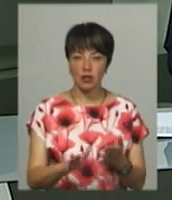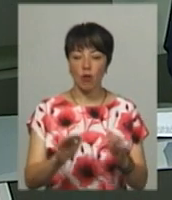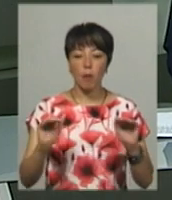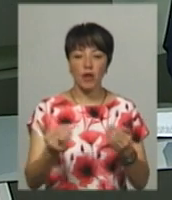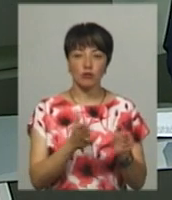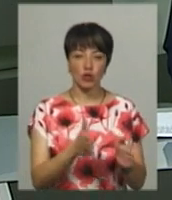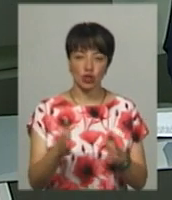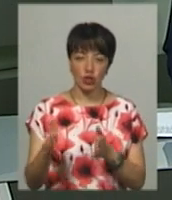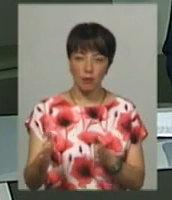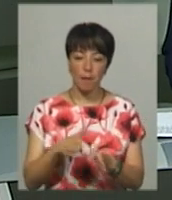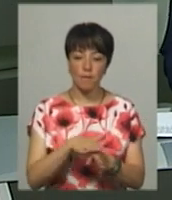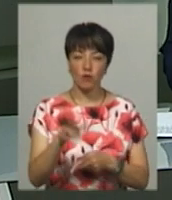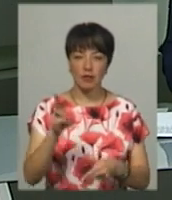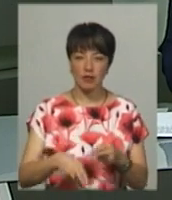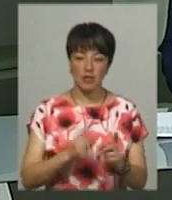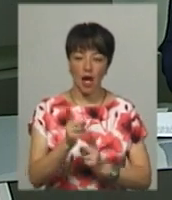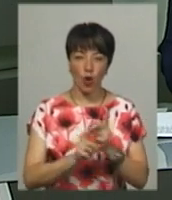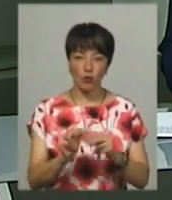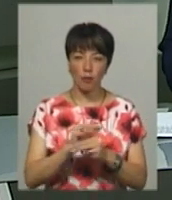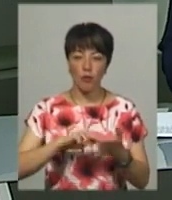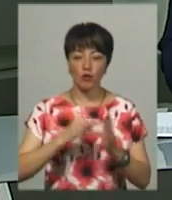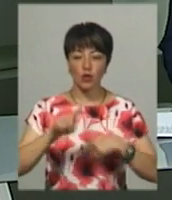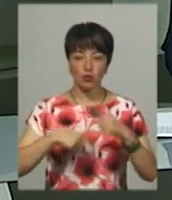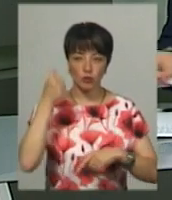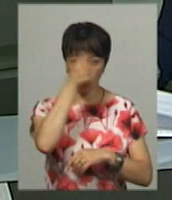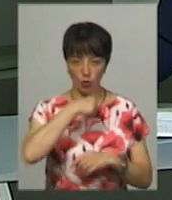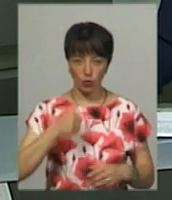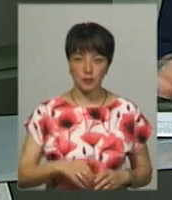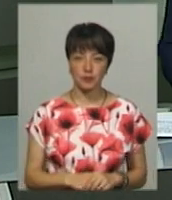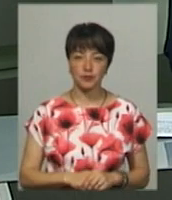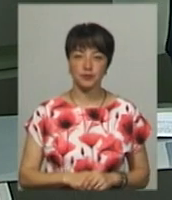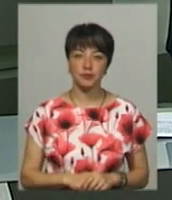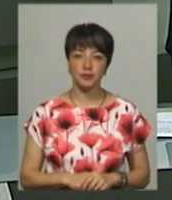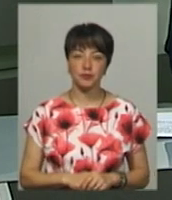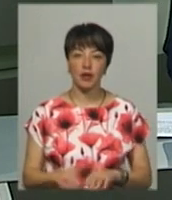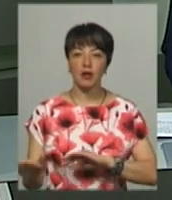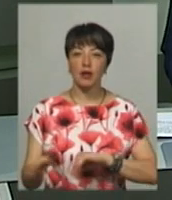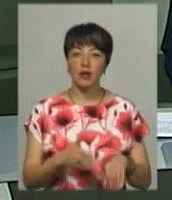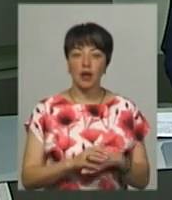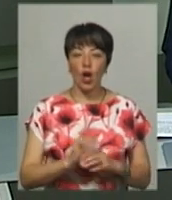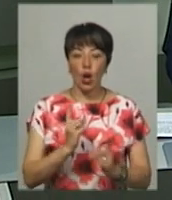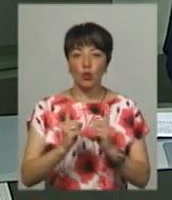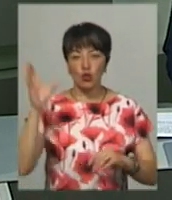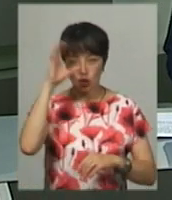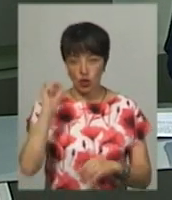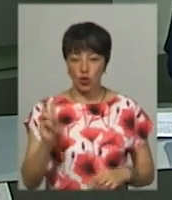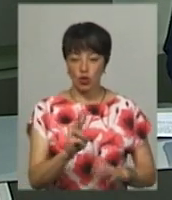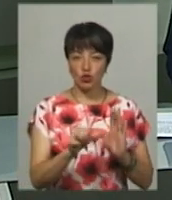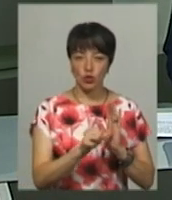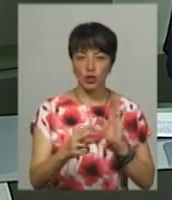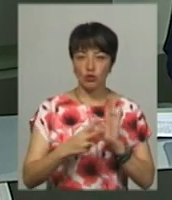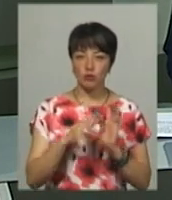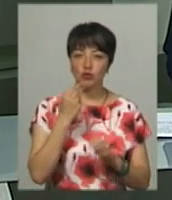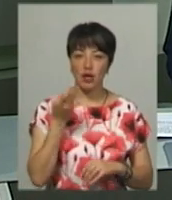обмеженому режимі. Повне завершення реконструкції планують наступного року. Рух нічних тролейбусів у ніч 6 на